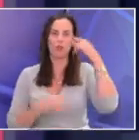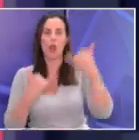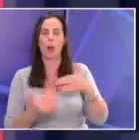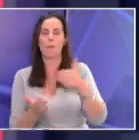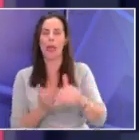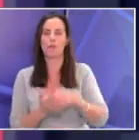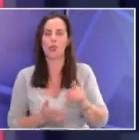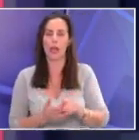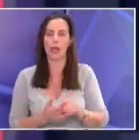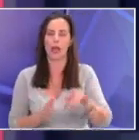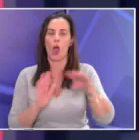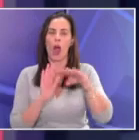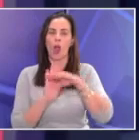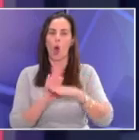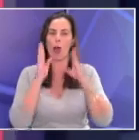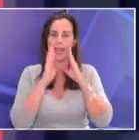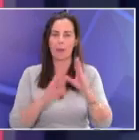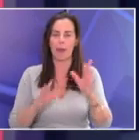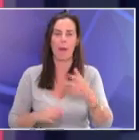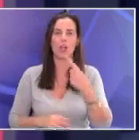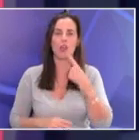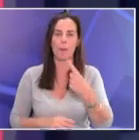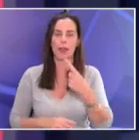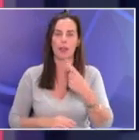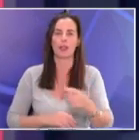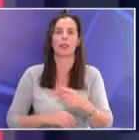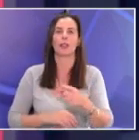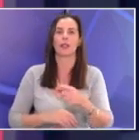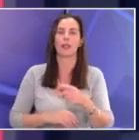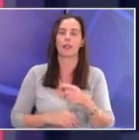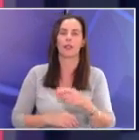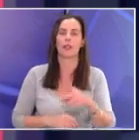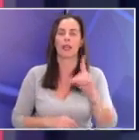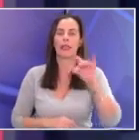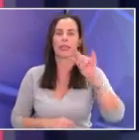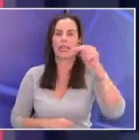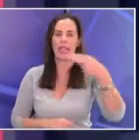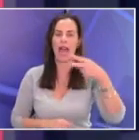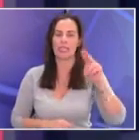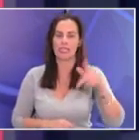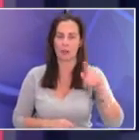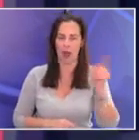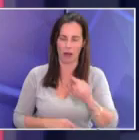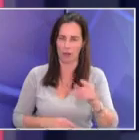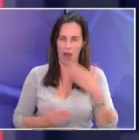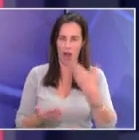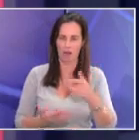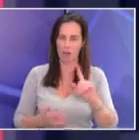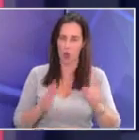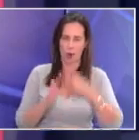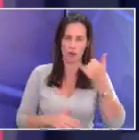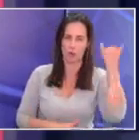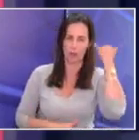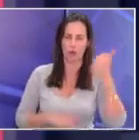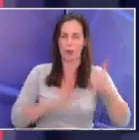בהמשך לדיון הזה על חוק הנאמנות, על הדברים של המשנה ליועץ המשפטי דינה זילבר? אני חושבת שזה לא פעם ראשונה